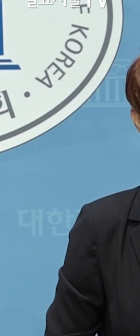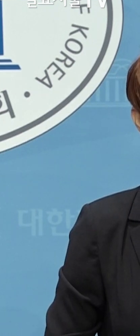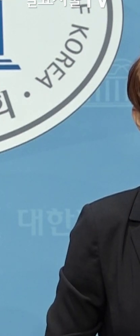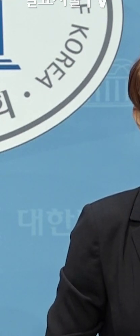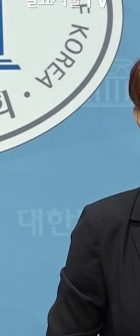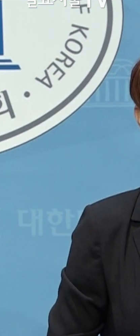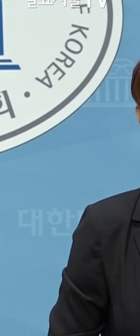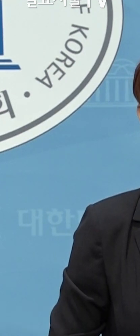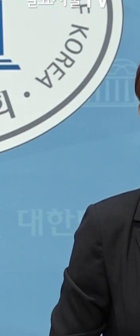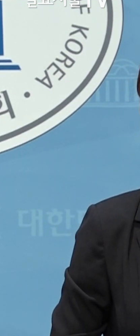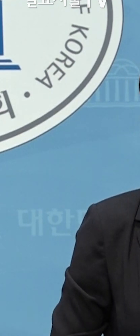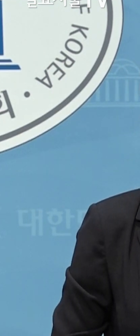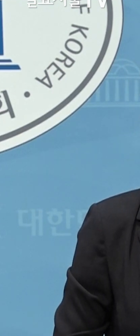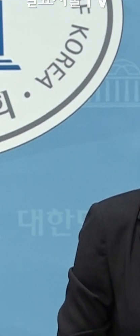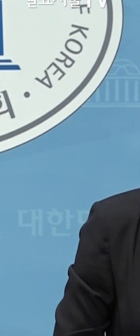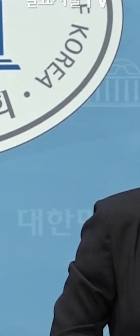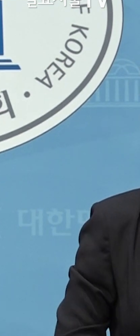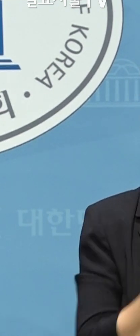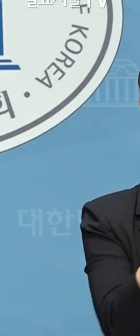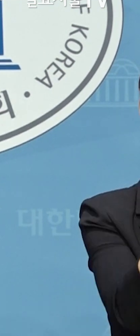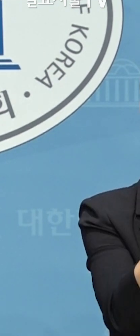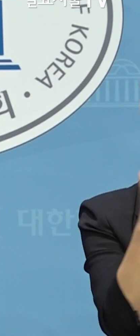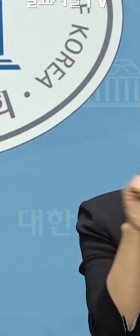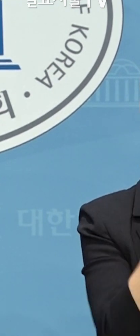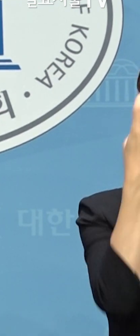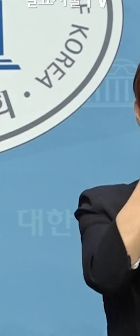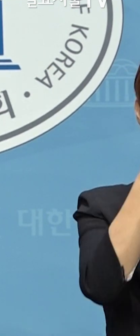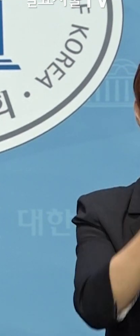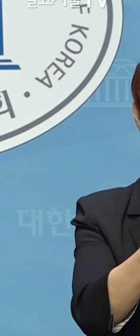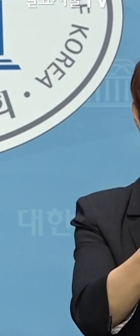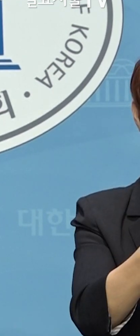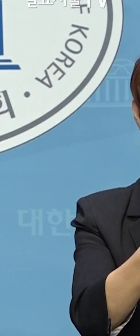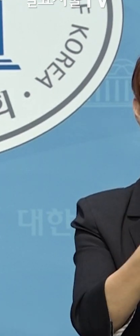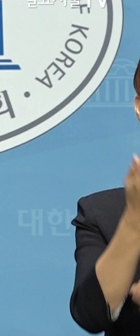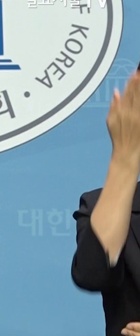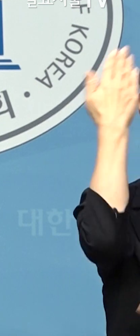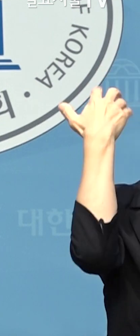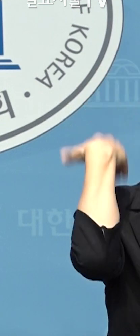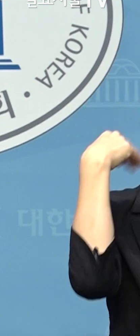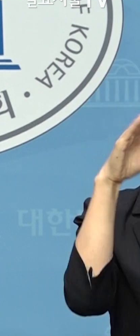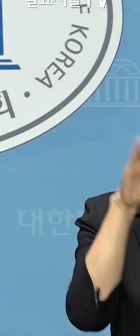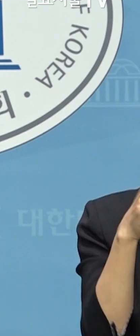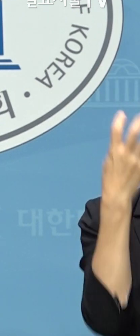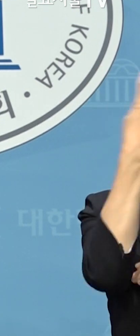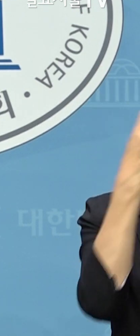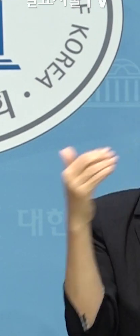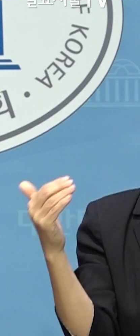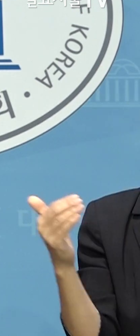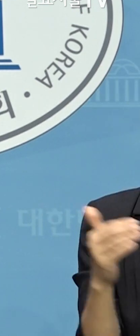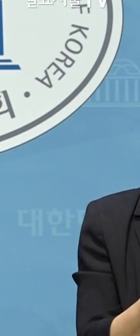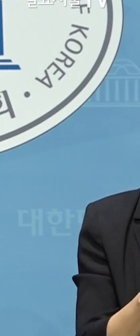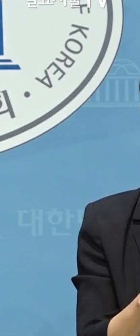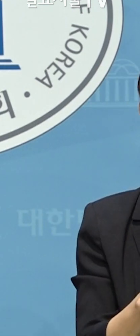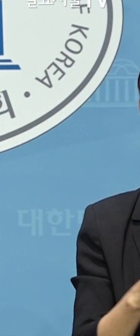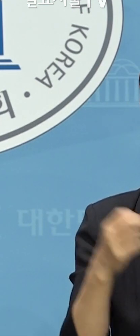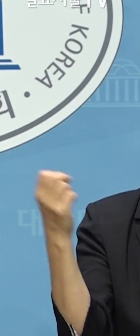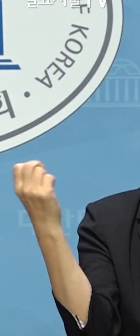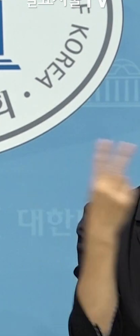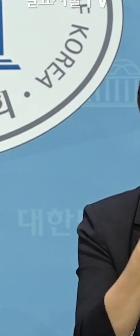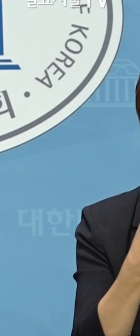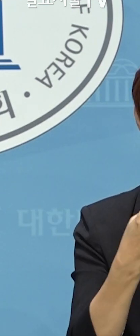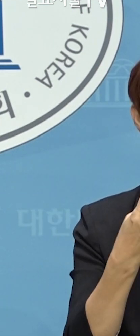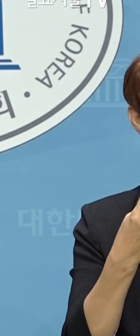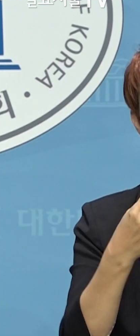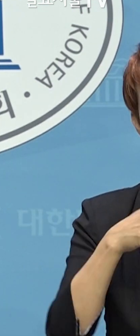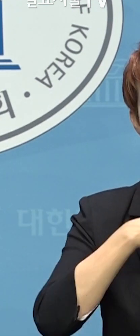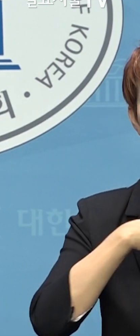심지어 김건희 여사 채권법의 대해서는 지난 정부에서 수사를 할만큼 해놓고 또 화자는 것은